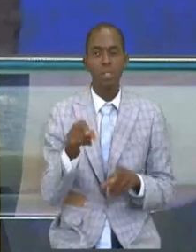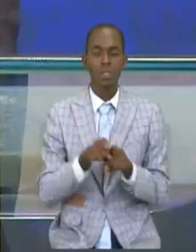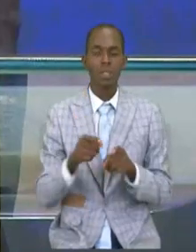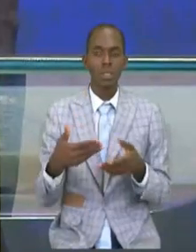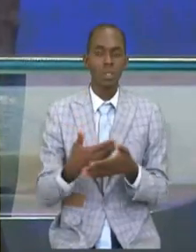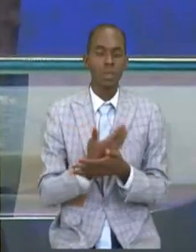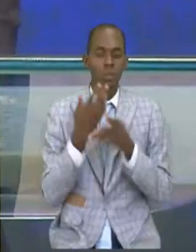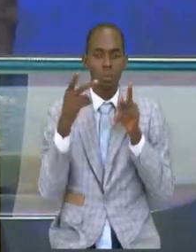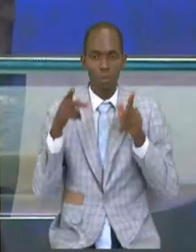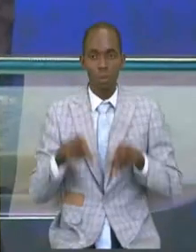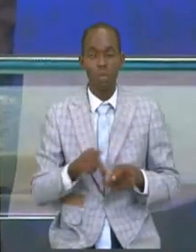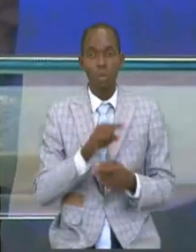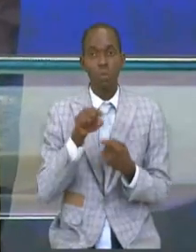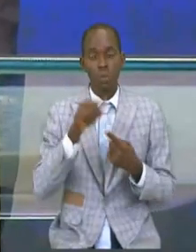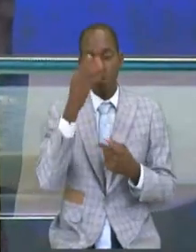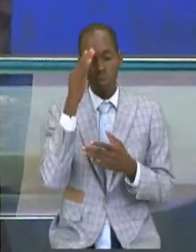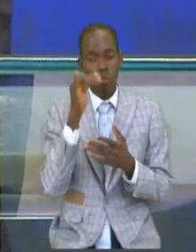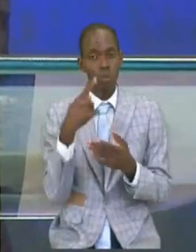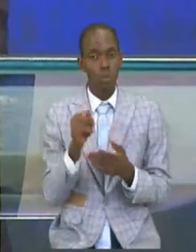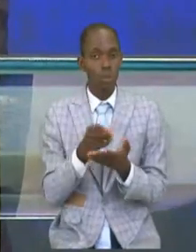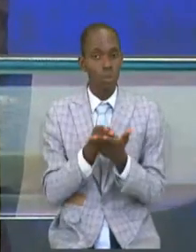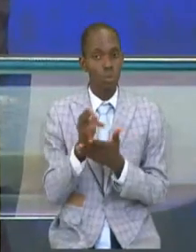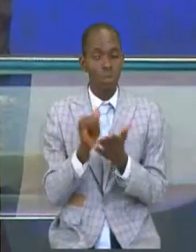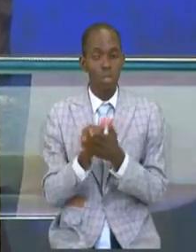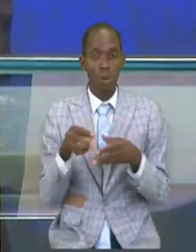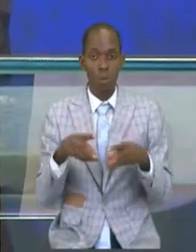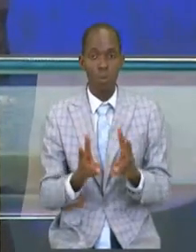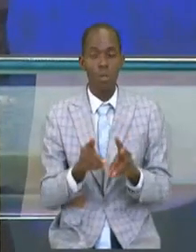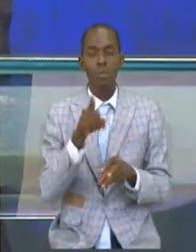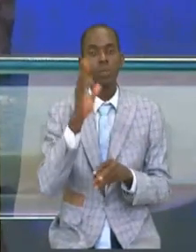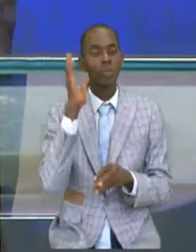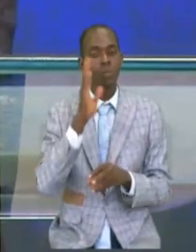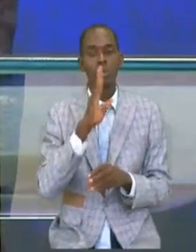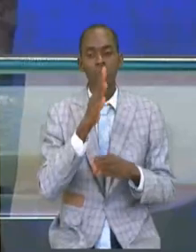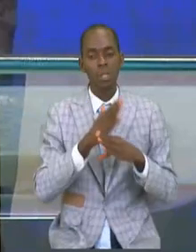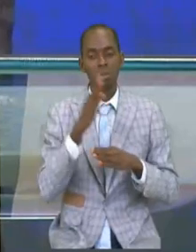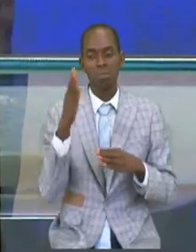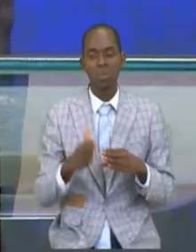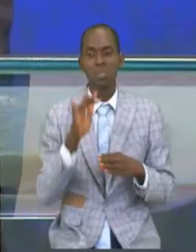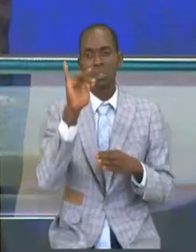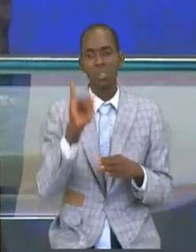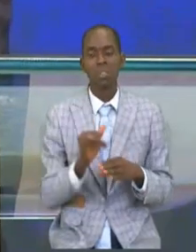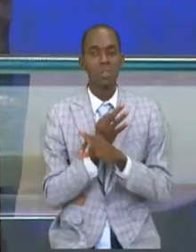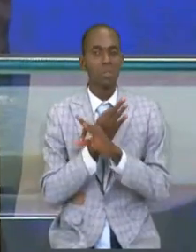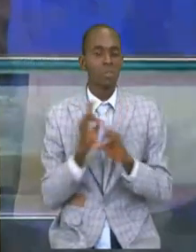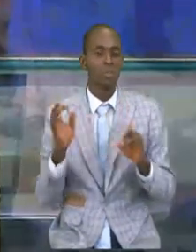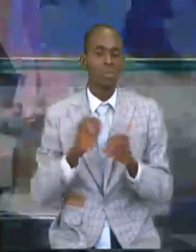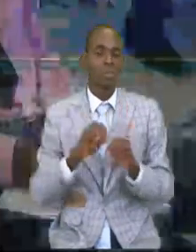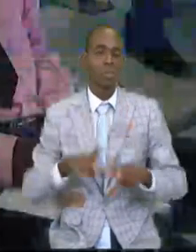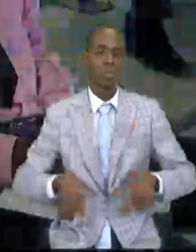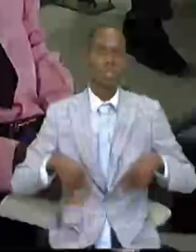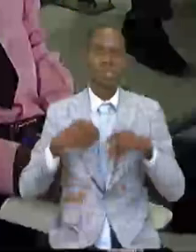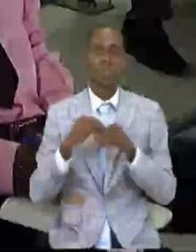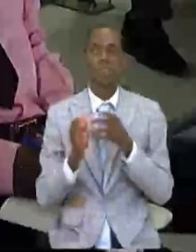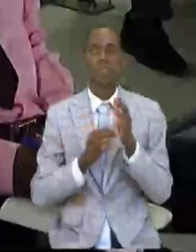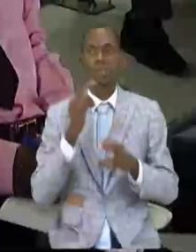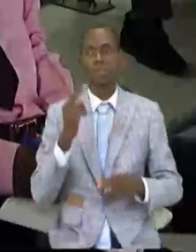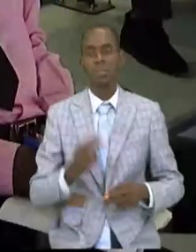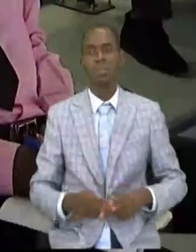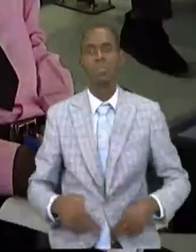la vérité à vous-même en tant que nouvelle créature, vous serez complètement